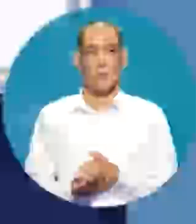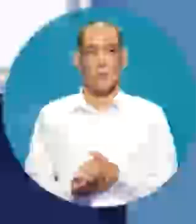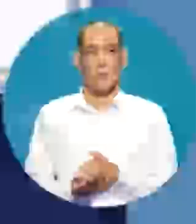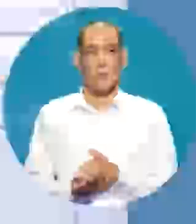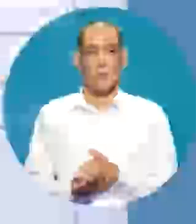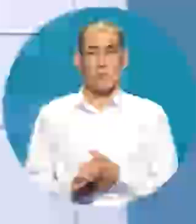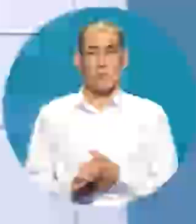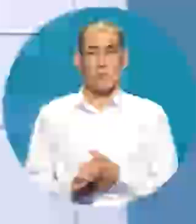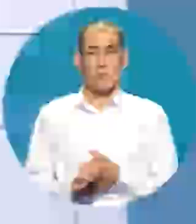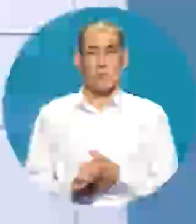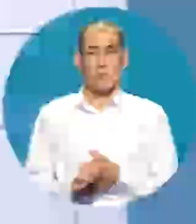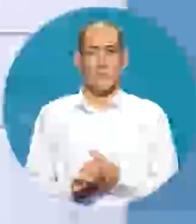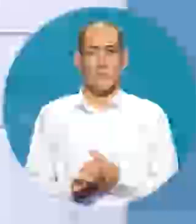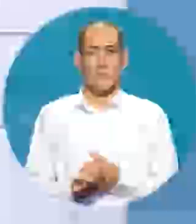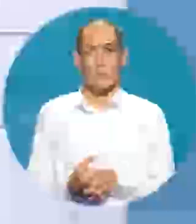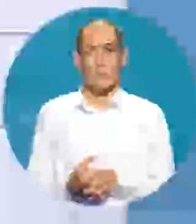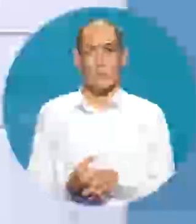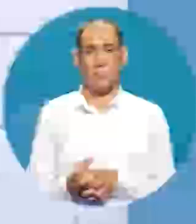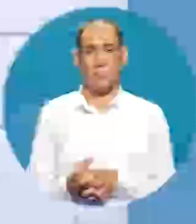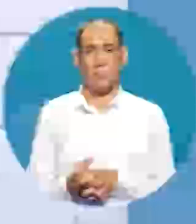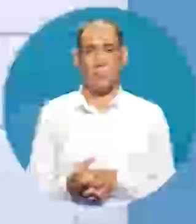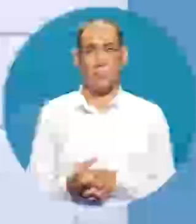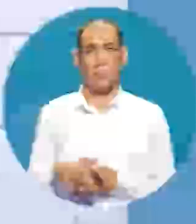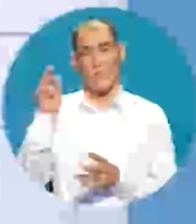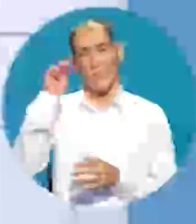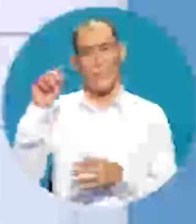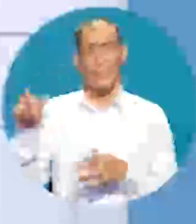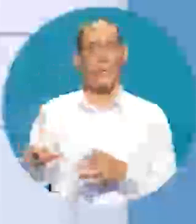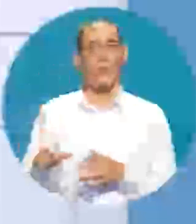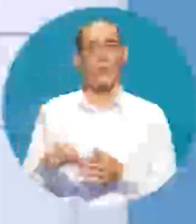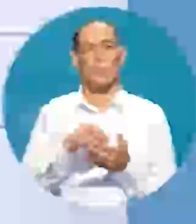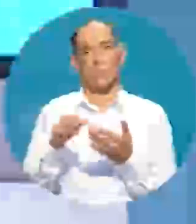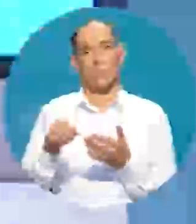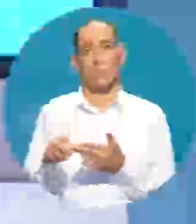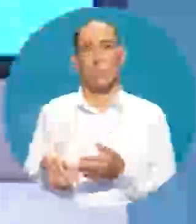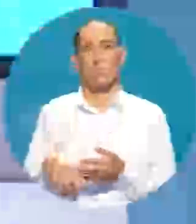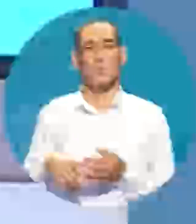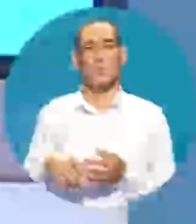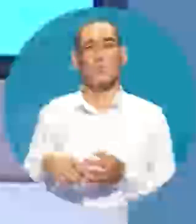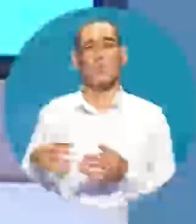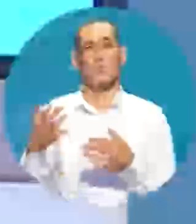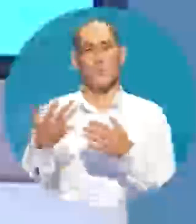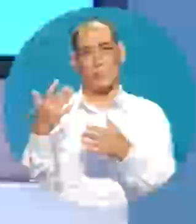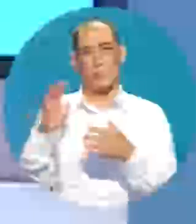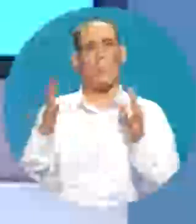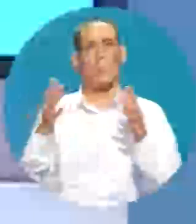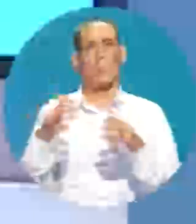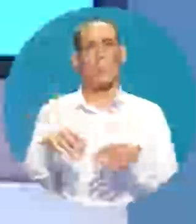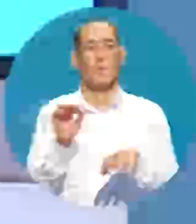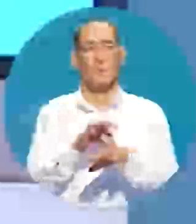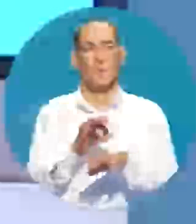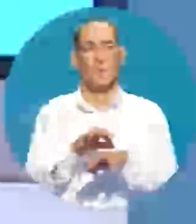Бұл дауыссыз сөз кеше айтылды. Оқушылар, жазу жазып, қолларыңыз ауырған шығар.